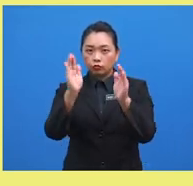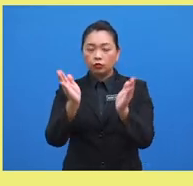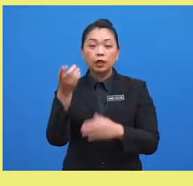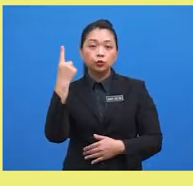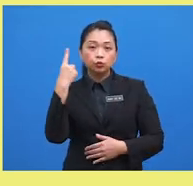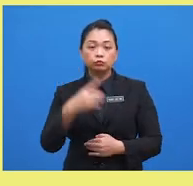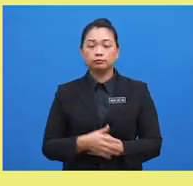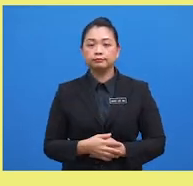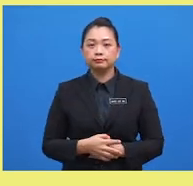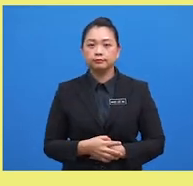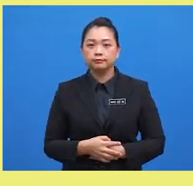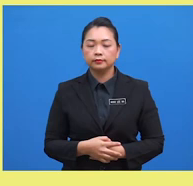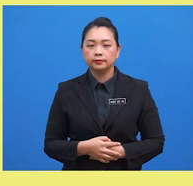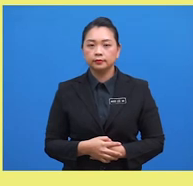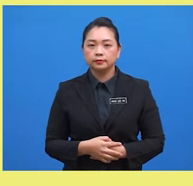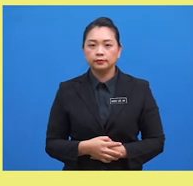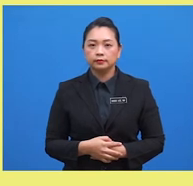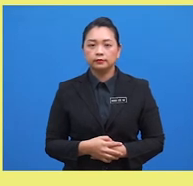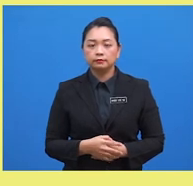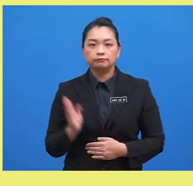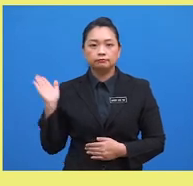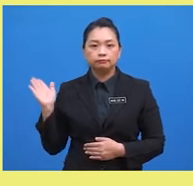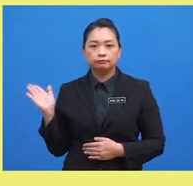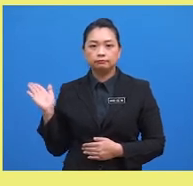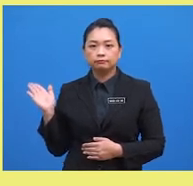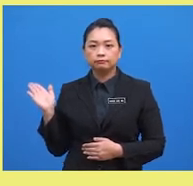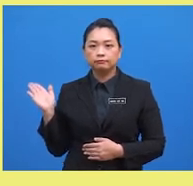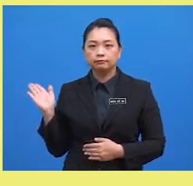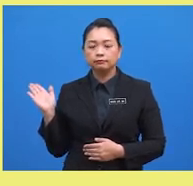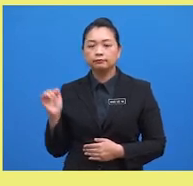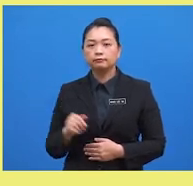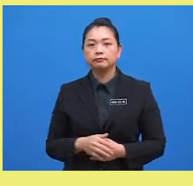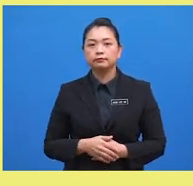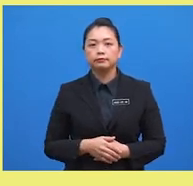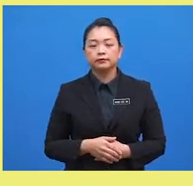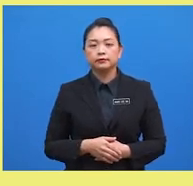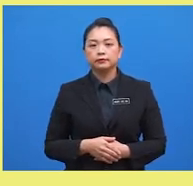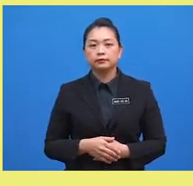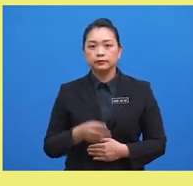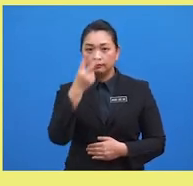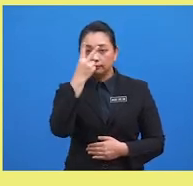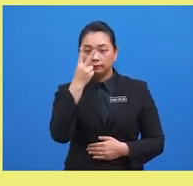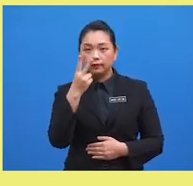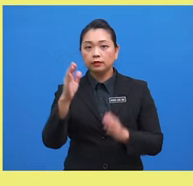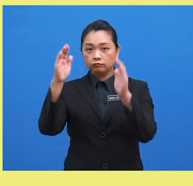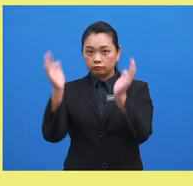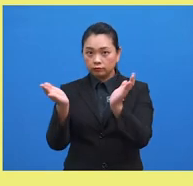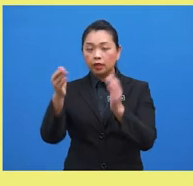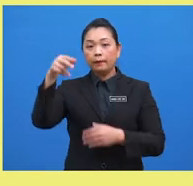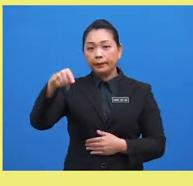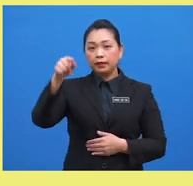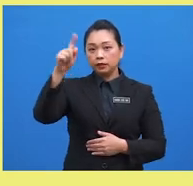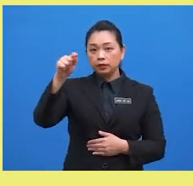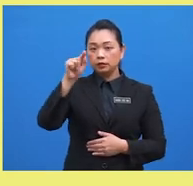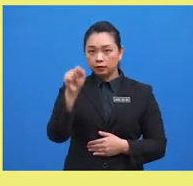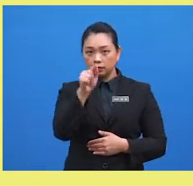Dan operasi dalam kurungan ialah pelengkap P kesatuan Q.